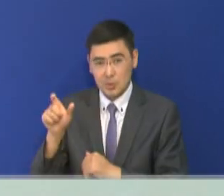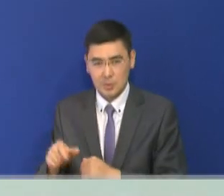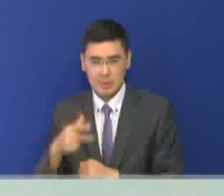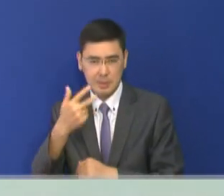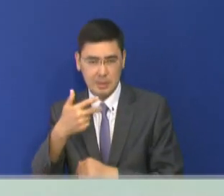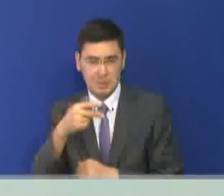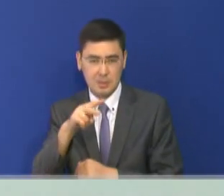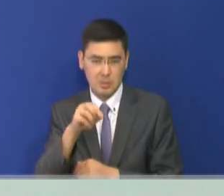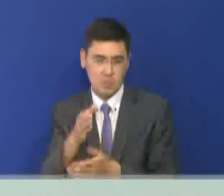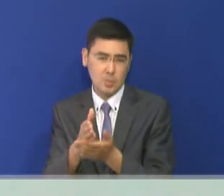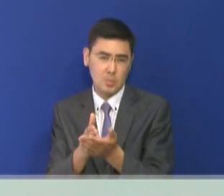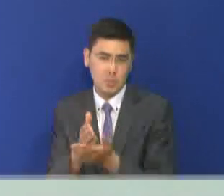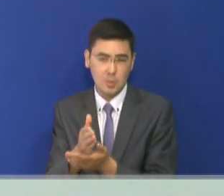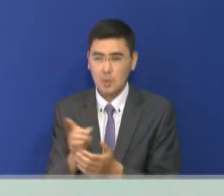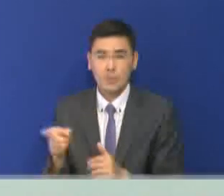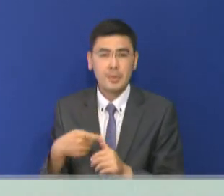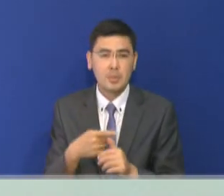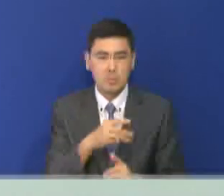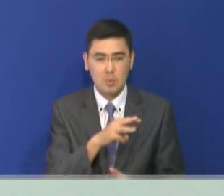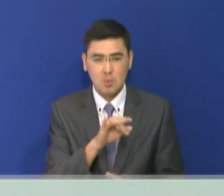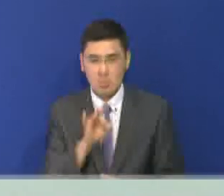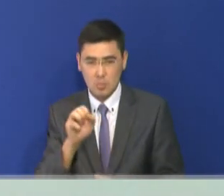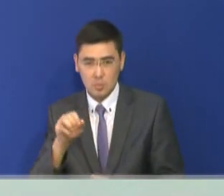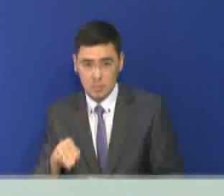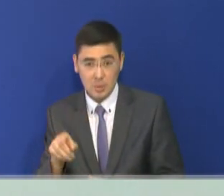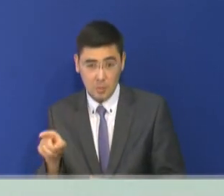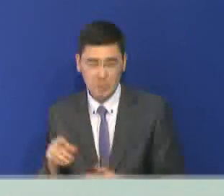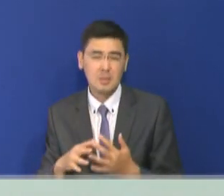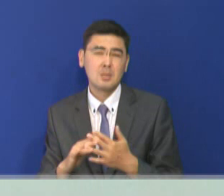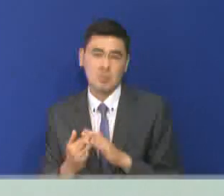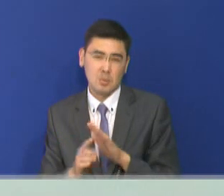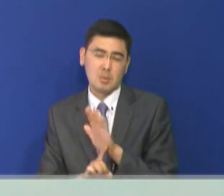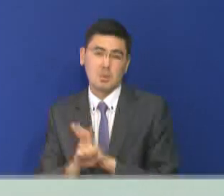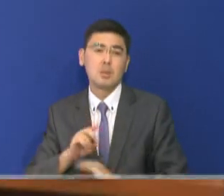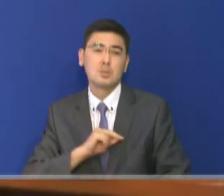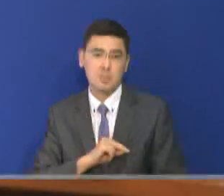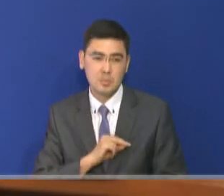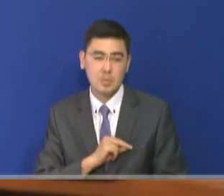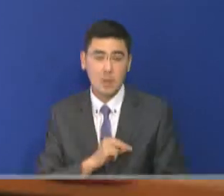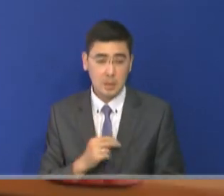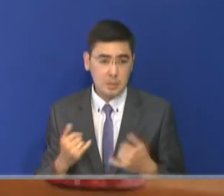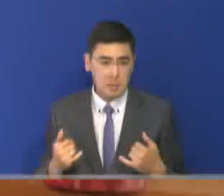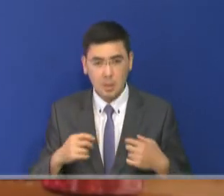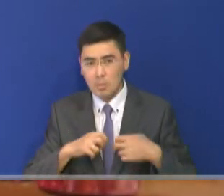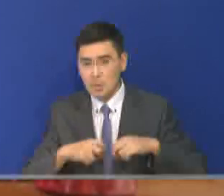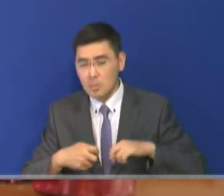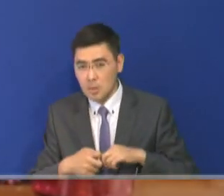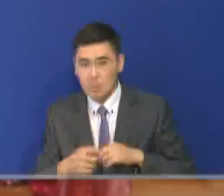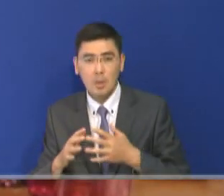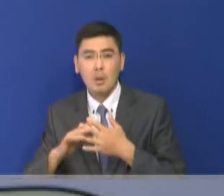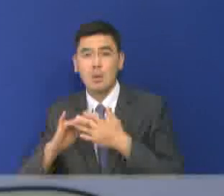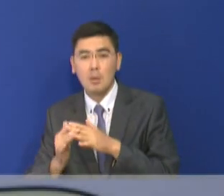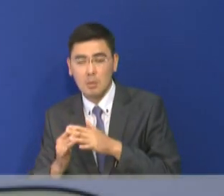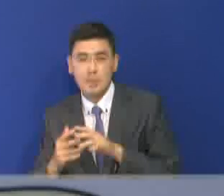стажем Мурат Жаксыбаев. Начав трудовую деятельность в сельской школе, он прекрасно знает о существенной разнице между